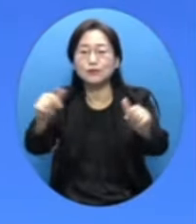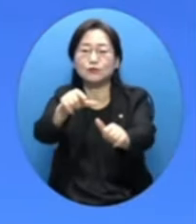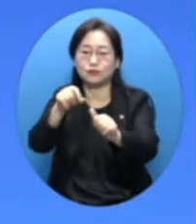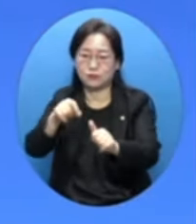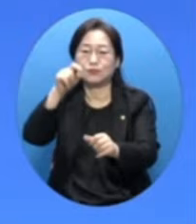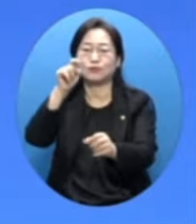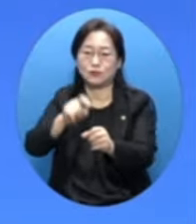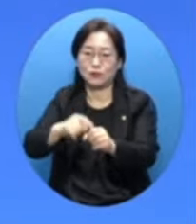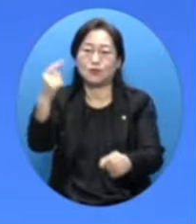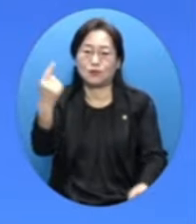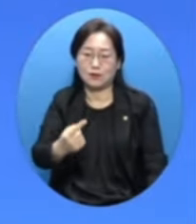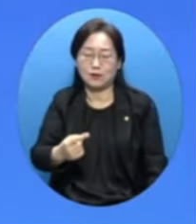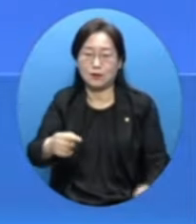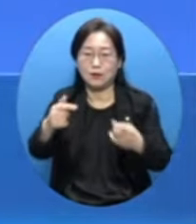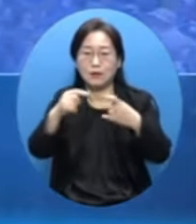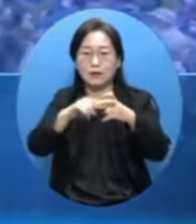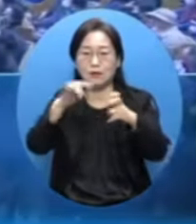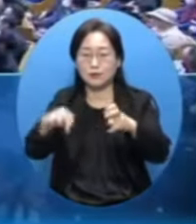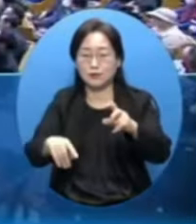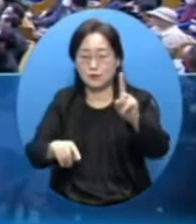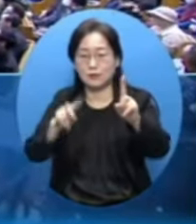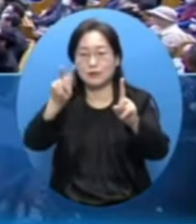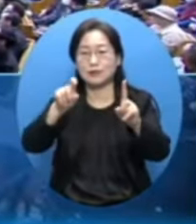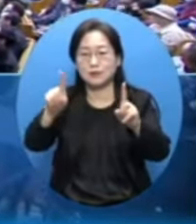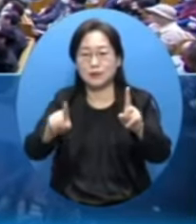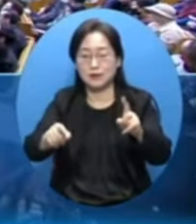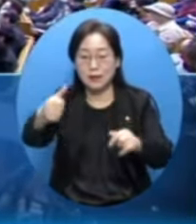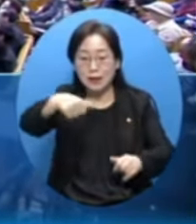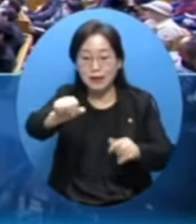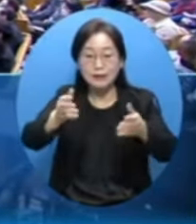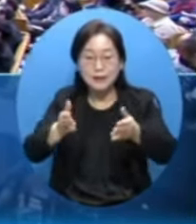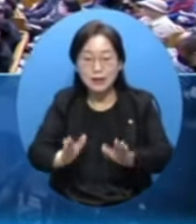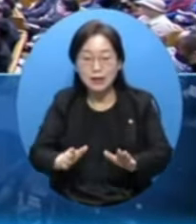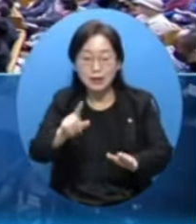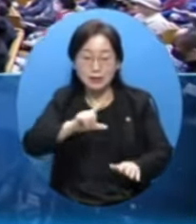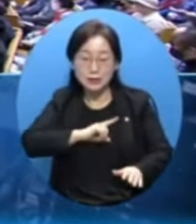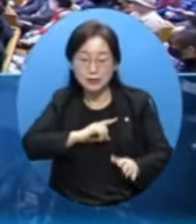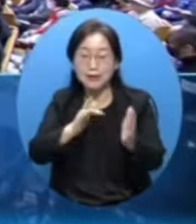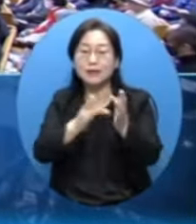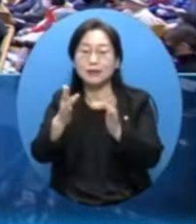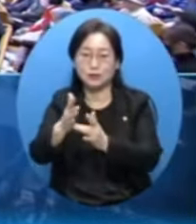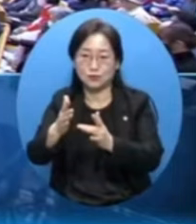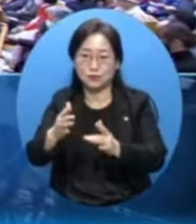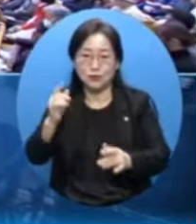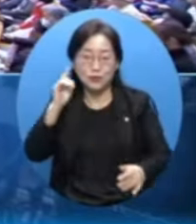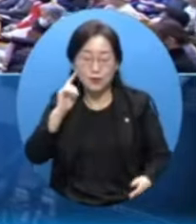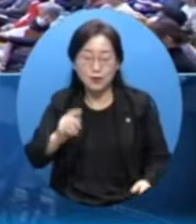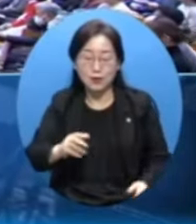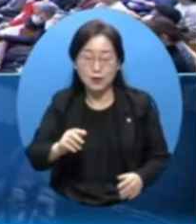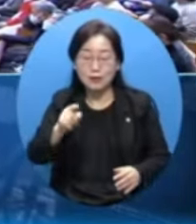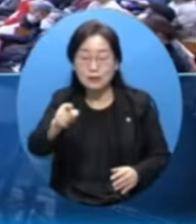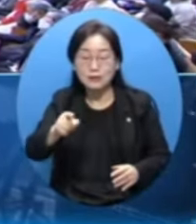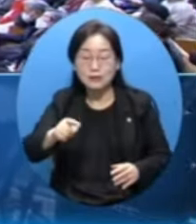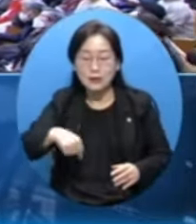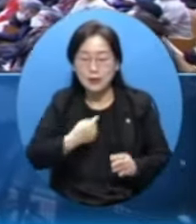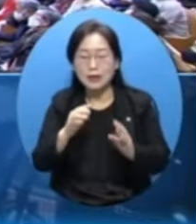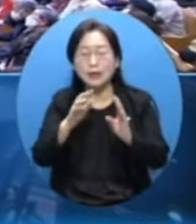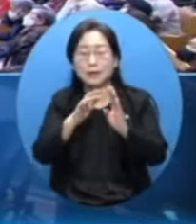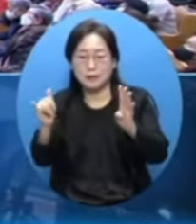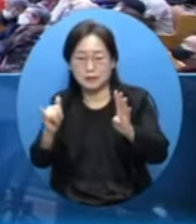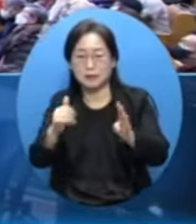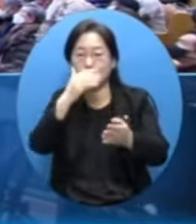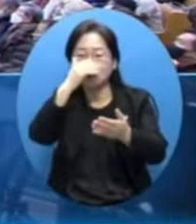오신 것입니다 마태복음 1장 21절입니다 아들을 낳으리니 이름을 예수라 하라이는 그가 자기 백성을 그들의